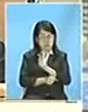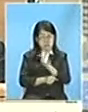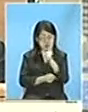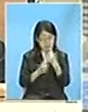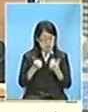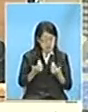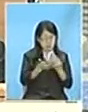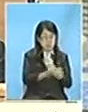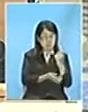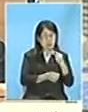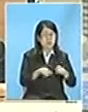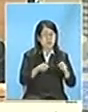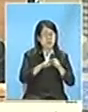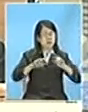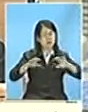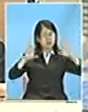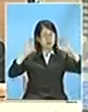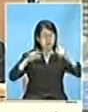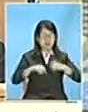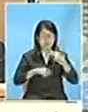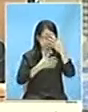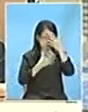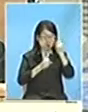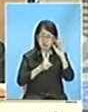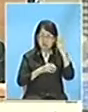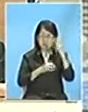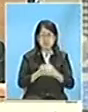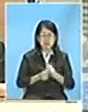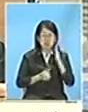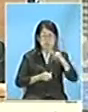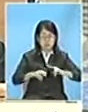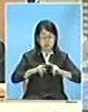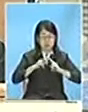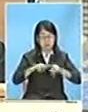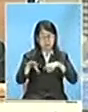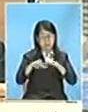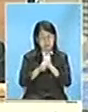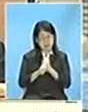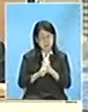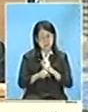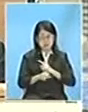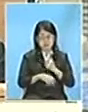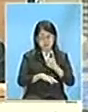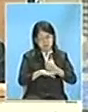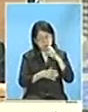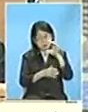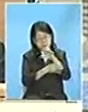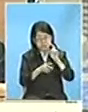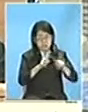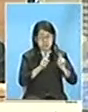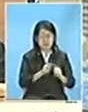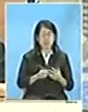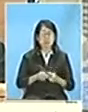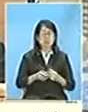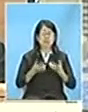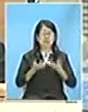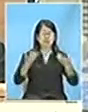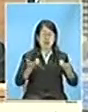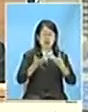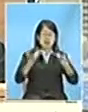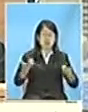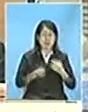ยว่าสิ่งเหล่านี้เนี่ยจะทำให้ความเป็นเอกภาพนั้นหดหายไปฉะนั้นจึงได้เสนอนะครับในมาตรานี้เพิ่มเติมขึ้นมาเ